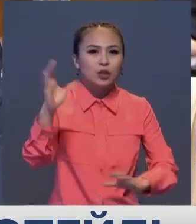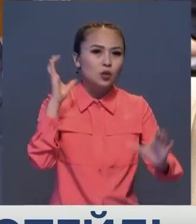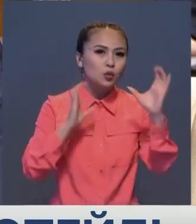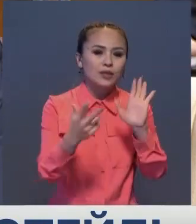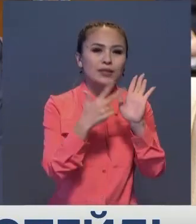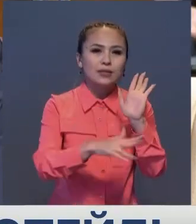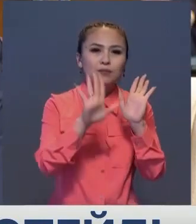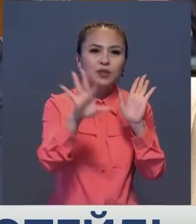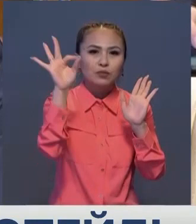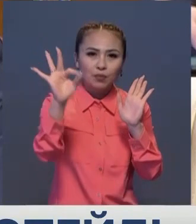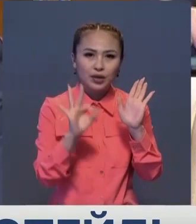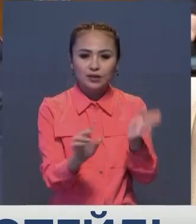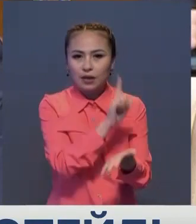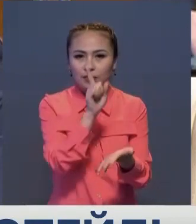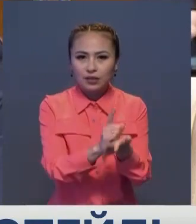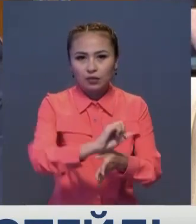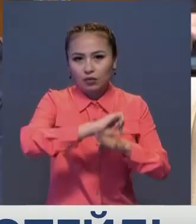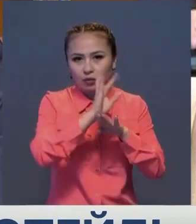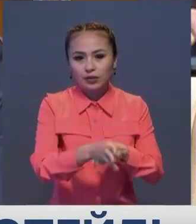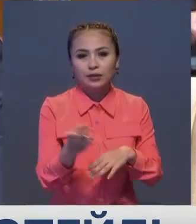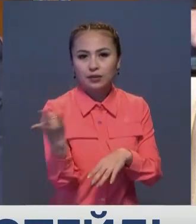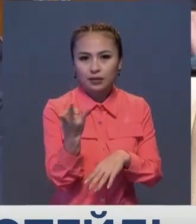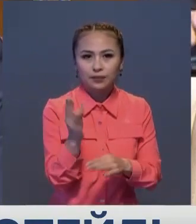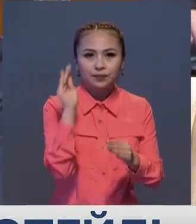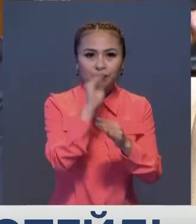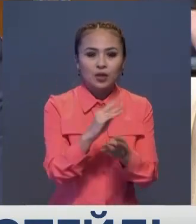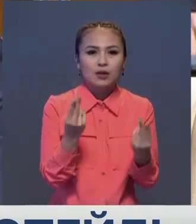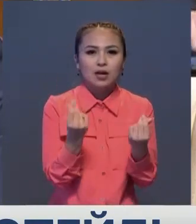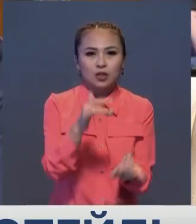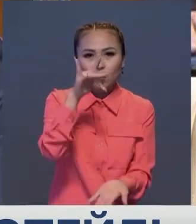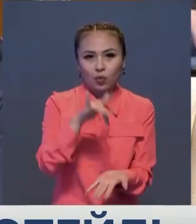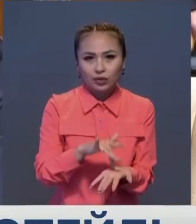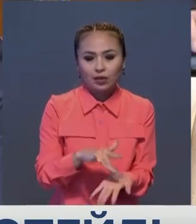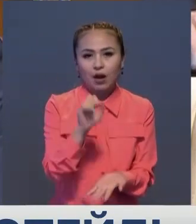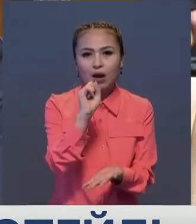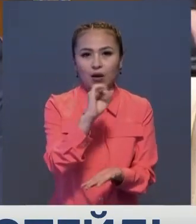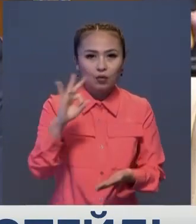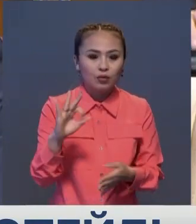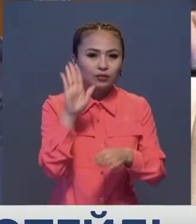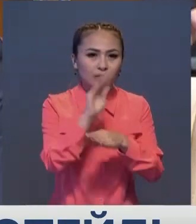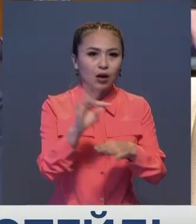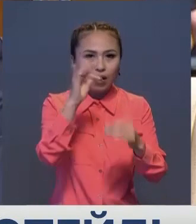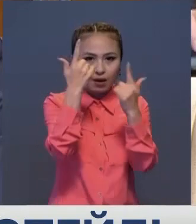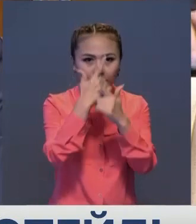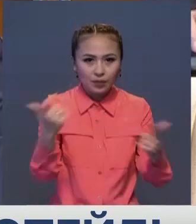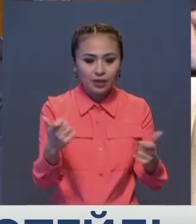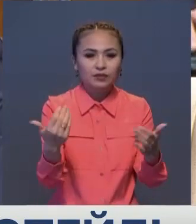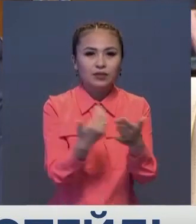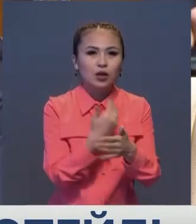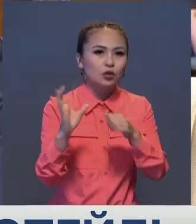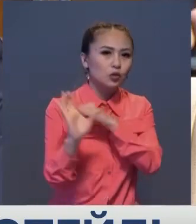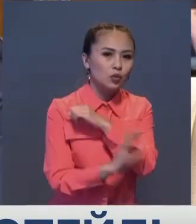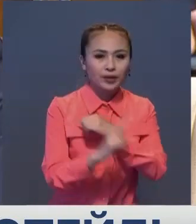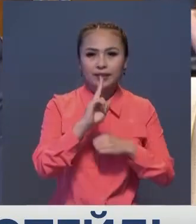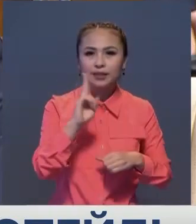студенттердің 85% орынмен қамтамасыз етіледі. Қаржы орталығы акционерлік қоғамның ақпараты бойынша соңғы 2